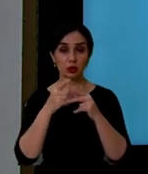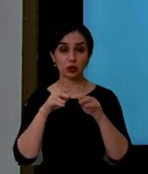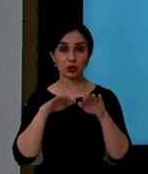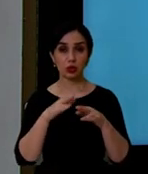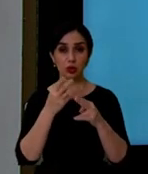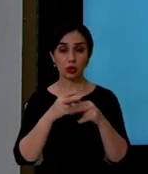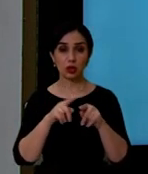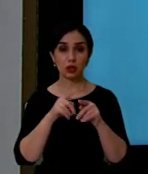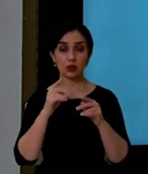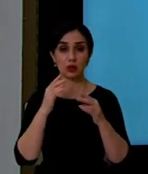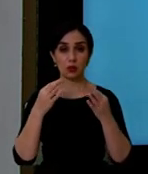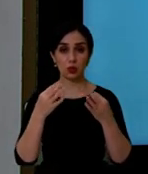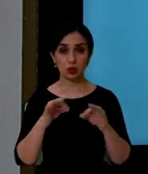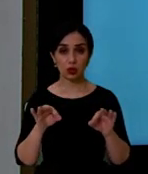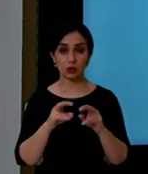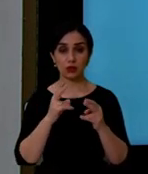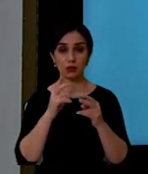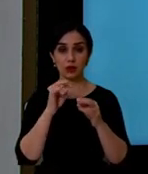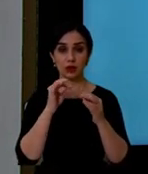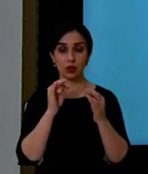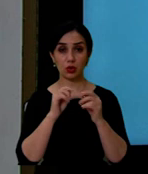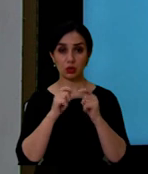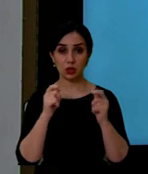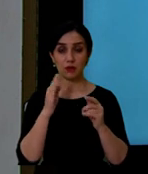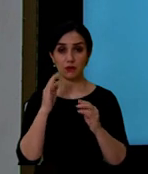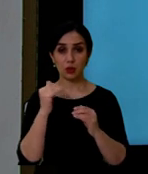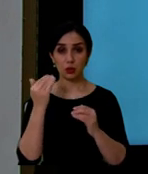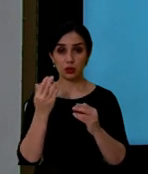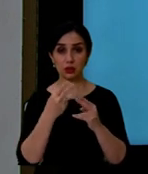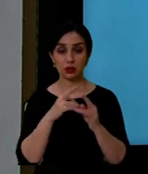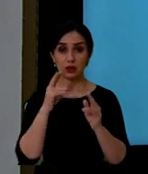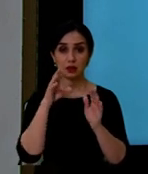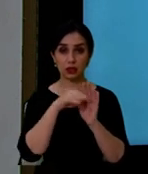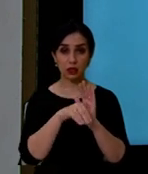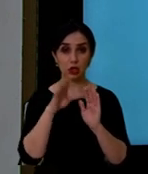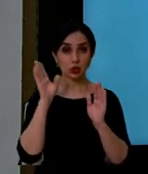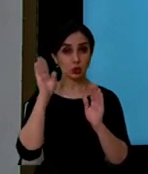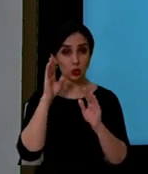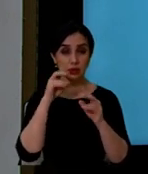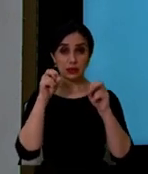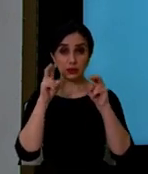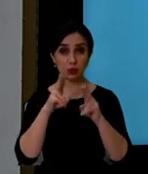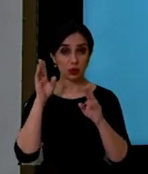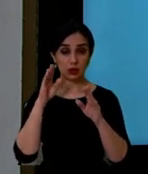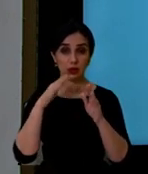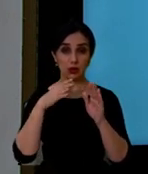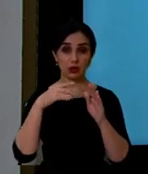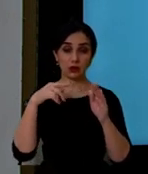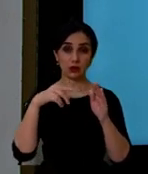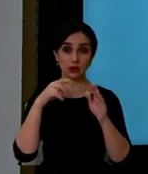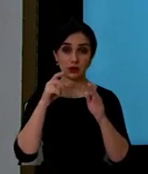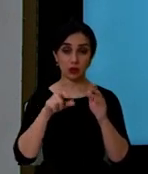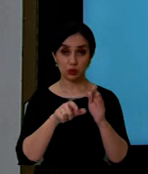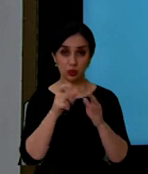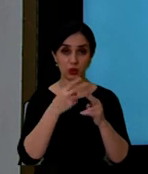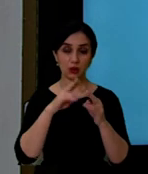esa jabra oldi bo'shlig'iga ochiladi va unga kirgan suv maxsus teshik orqali tashqariga